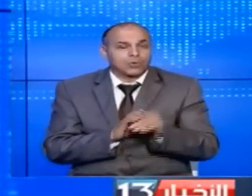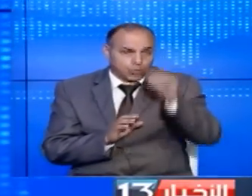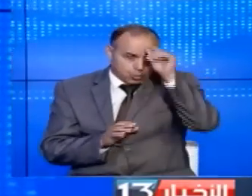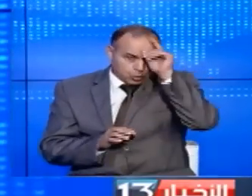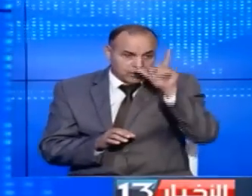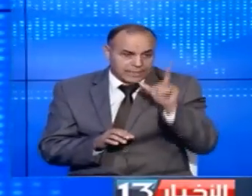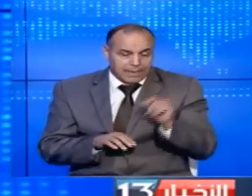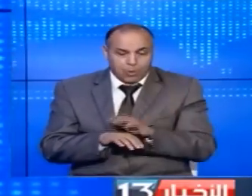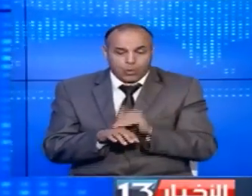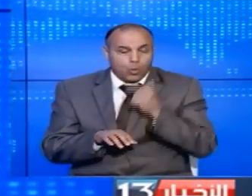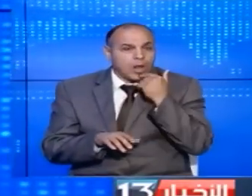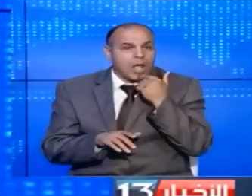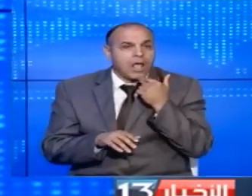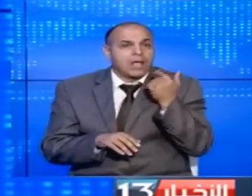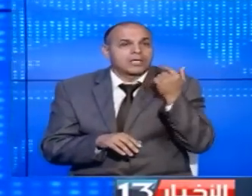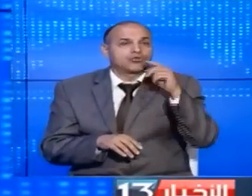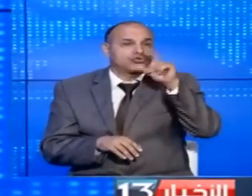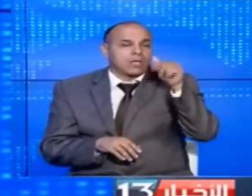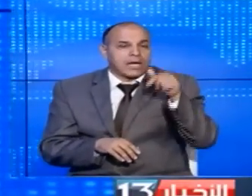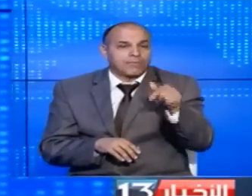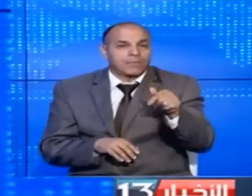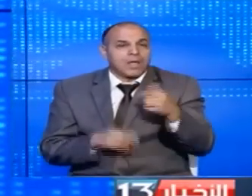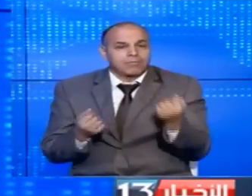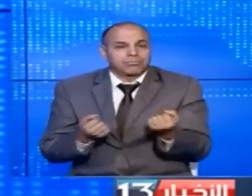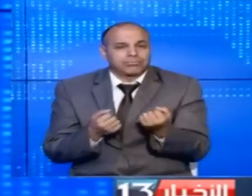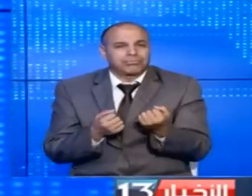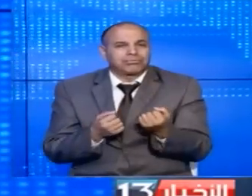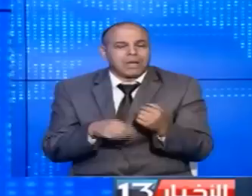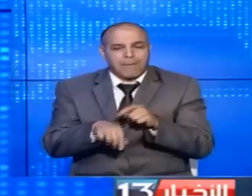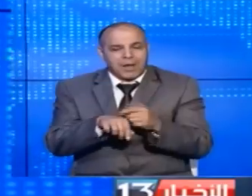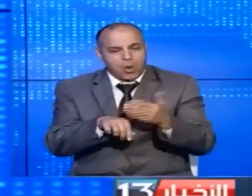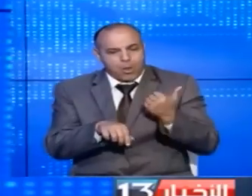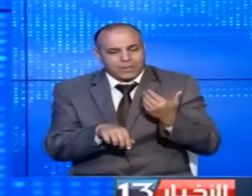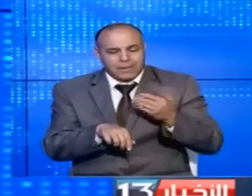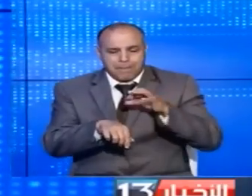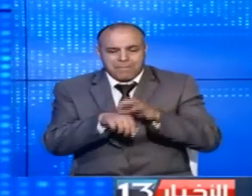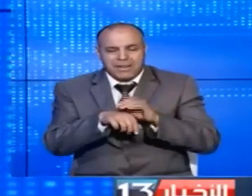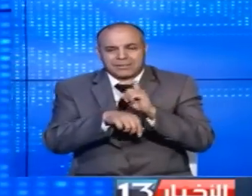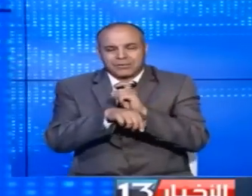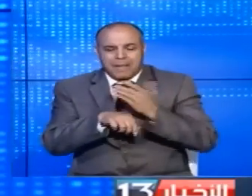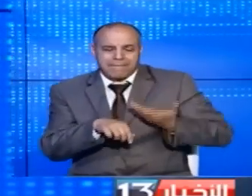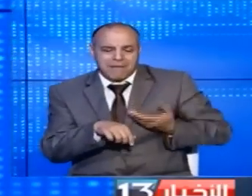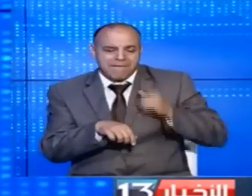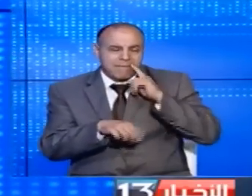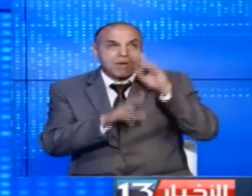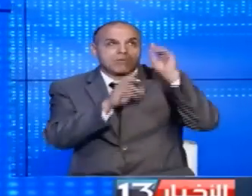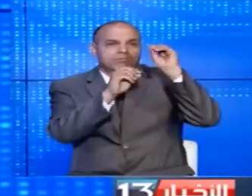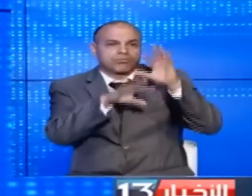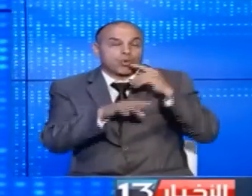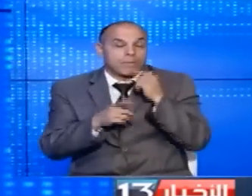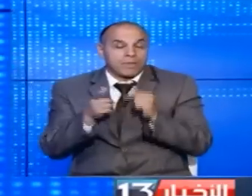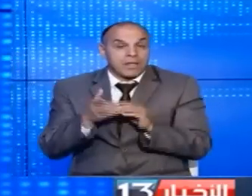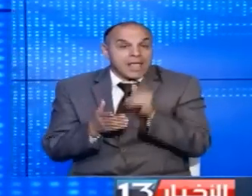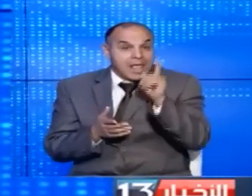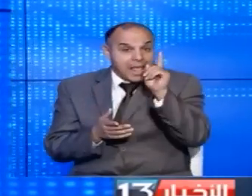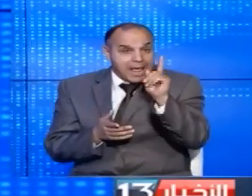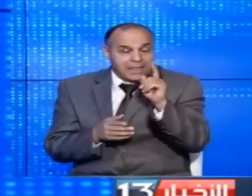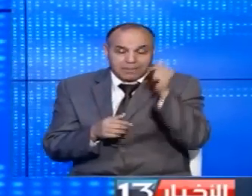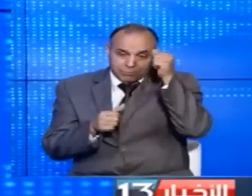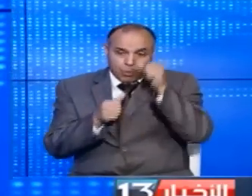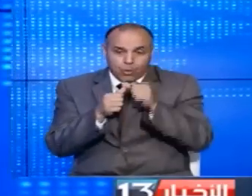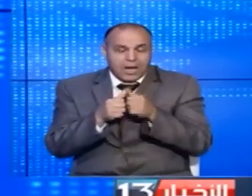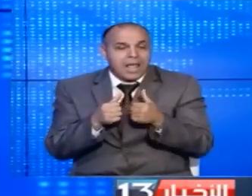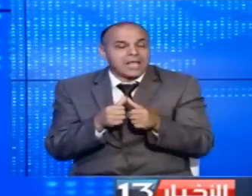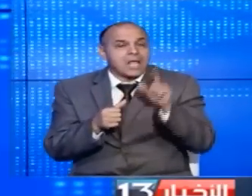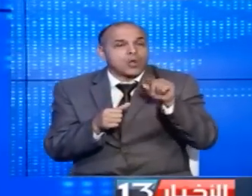ولايات الجمهورية وعلى امتداد شهر حملة التقصي المبكر لمرض سرطان الثدي عافانا وعافاكم الله. وبمناسبة